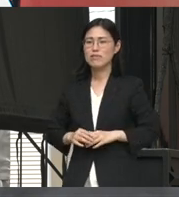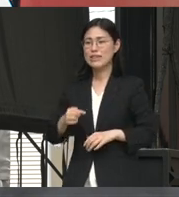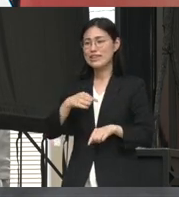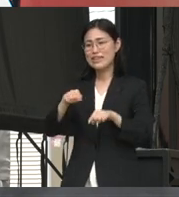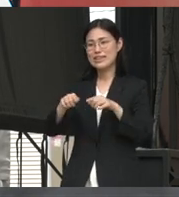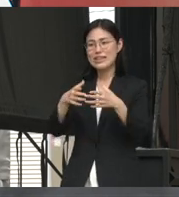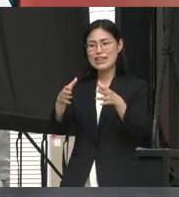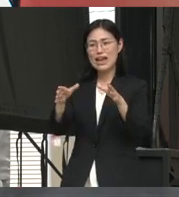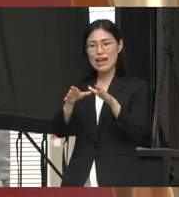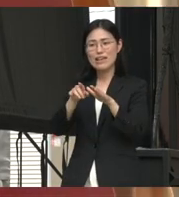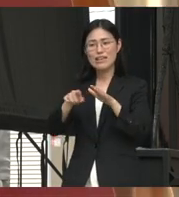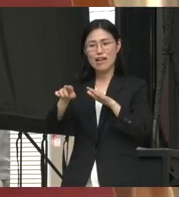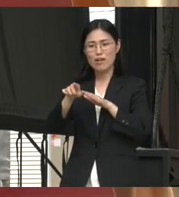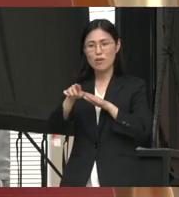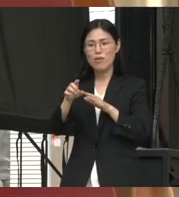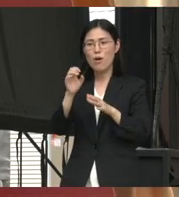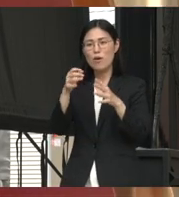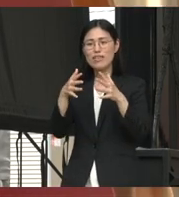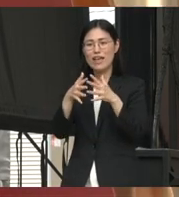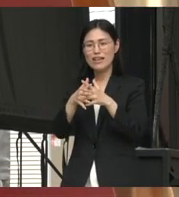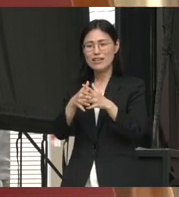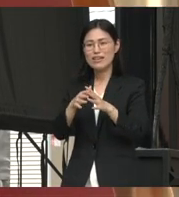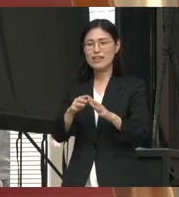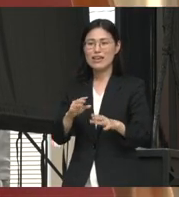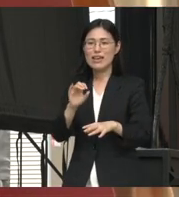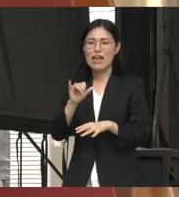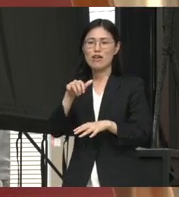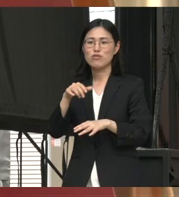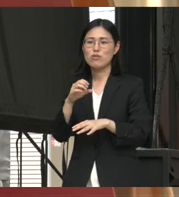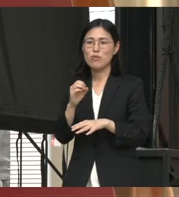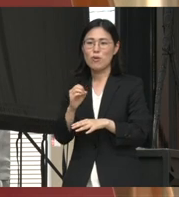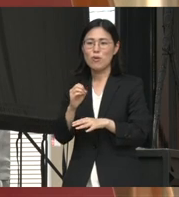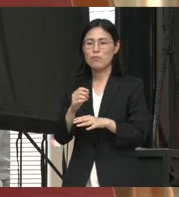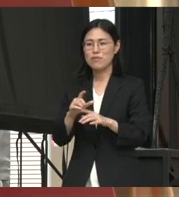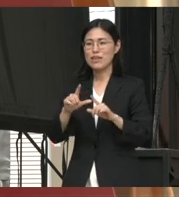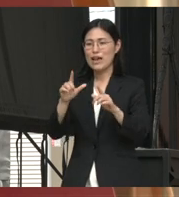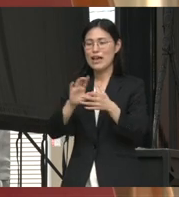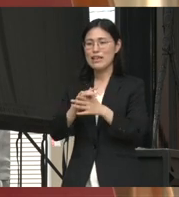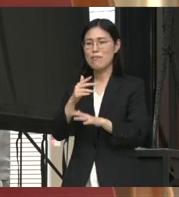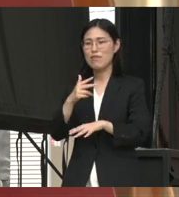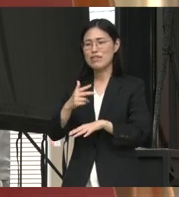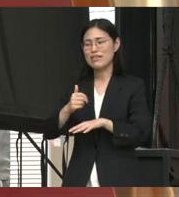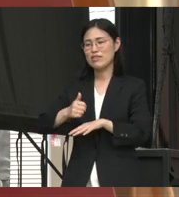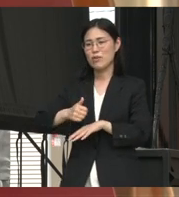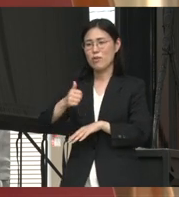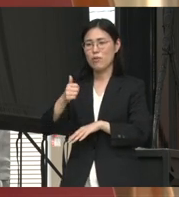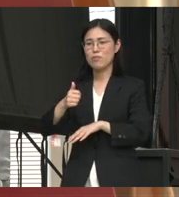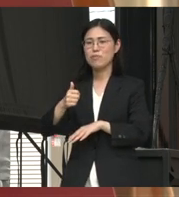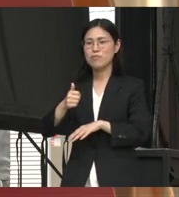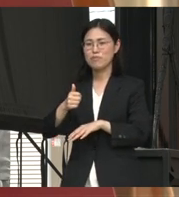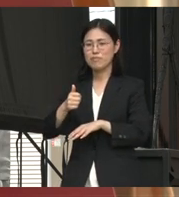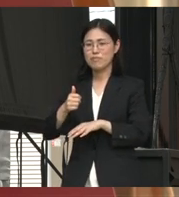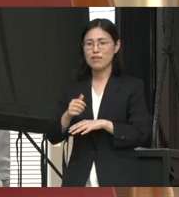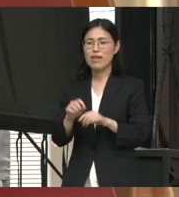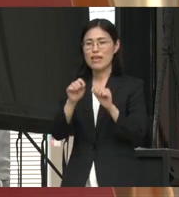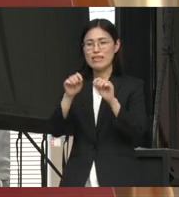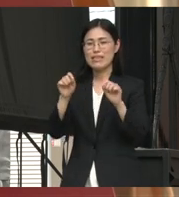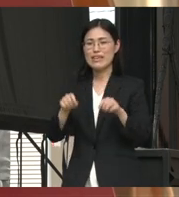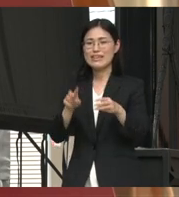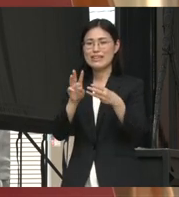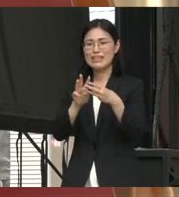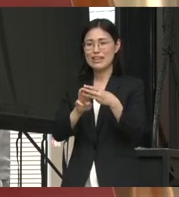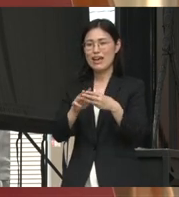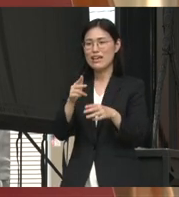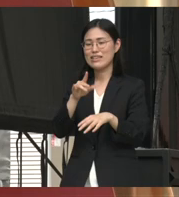代表の尾崎康夫東大和市長、そして関田正民東大和市議